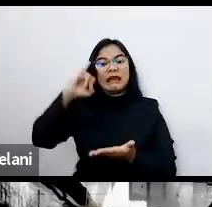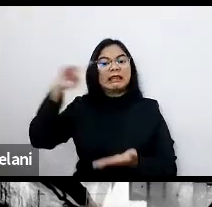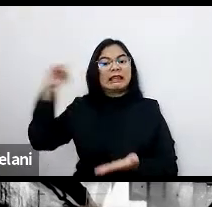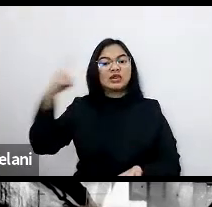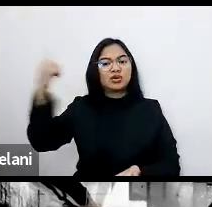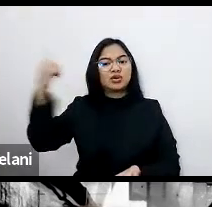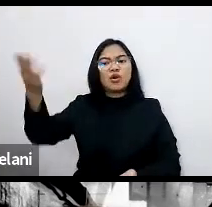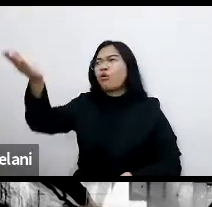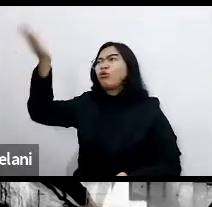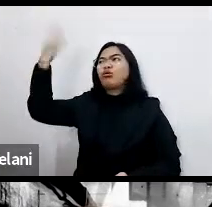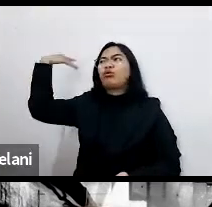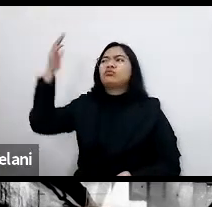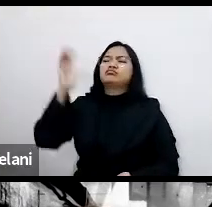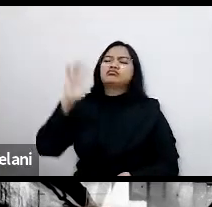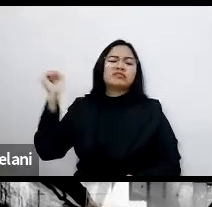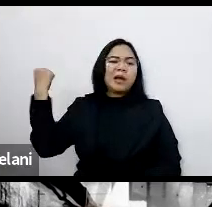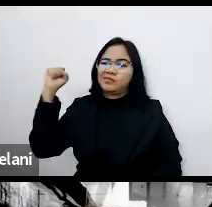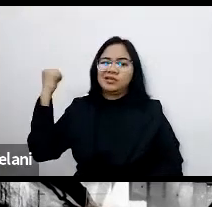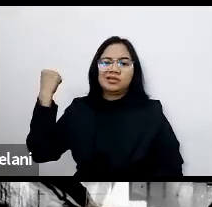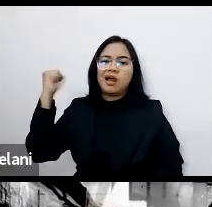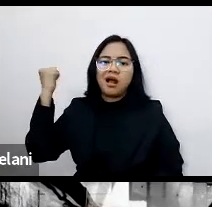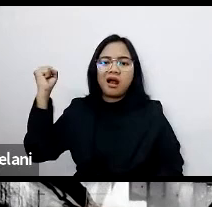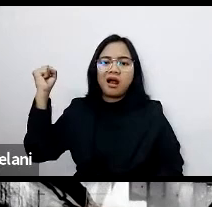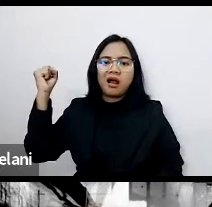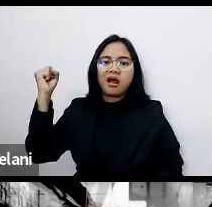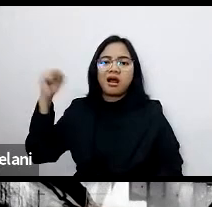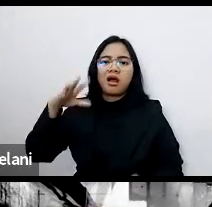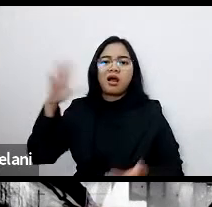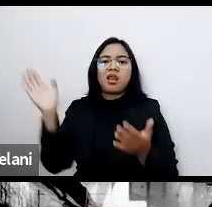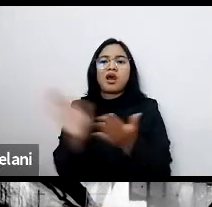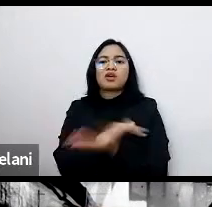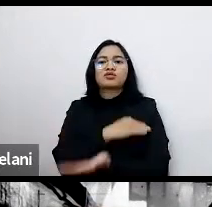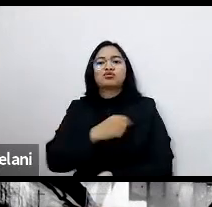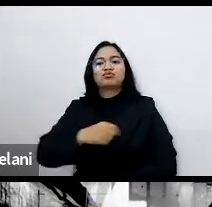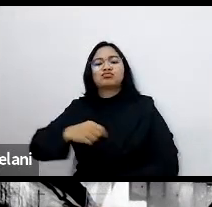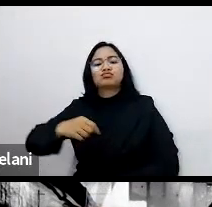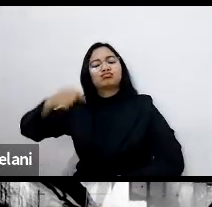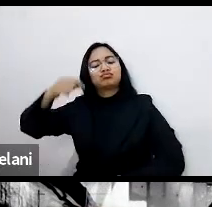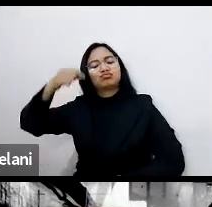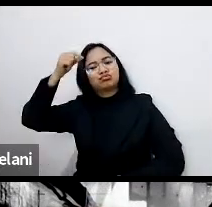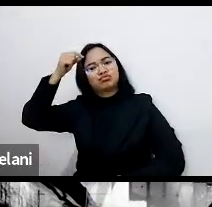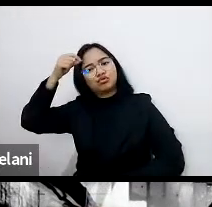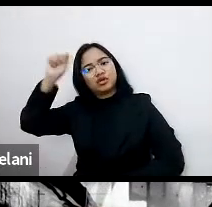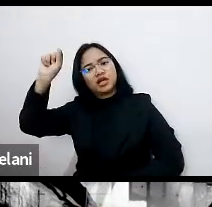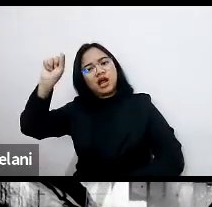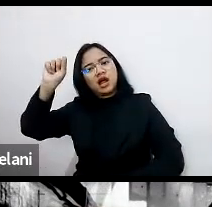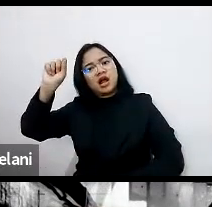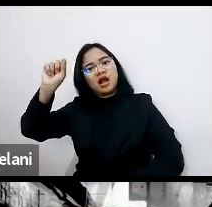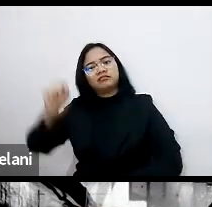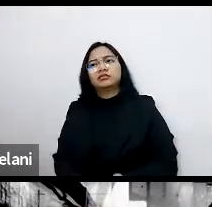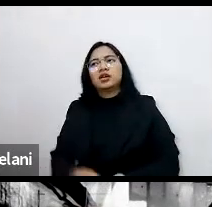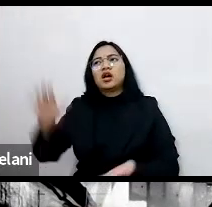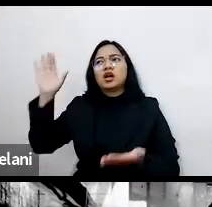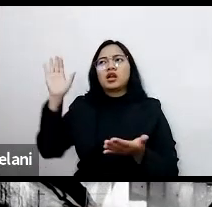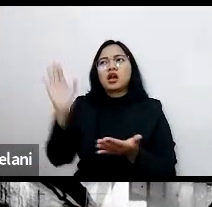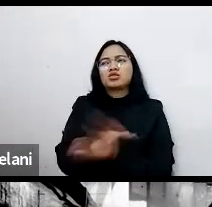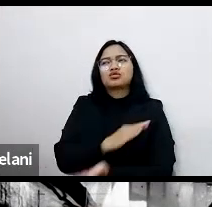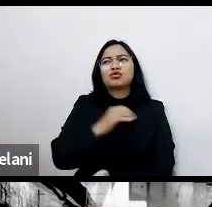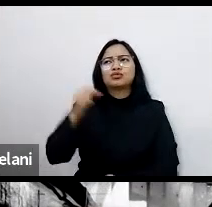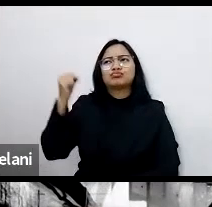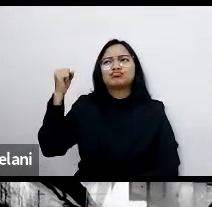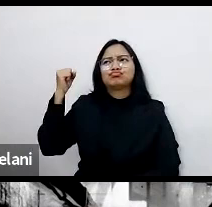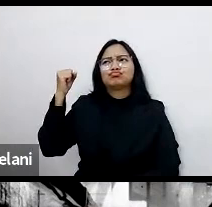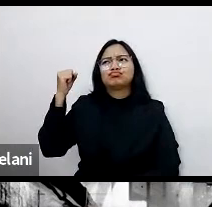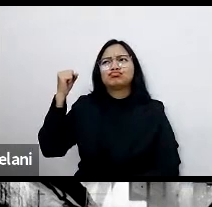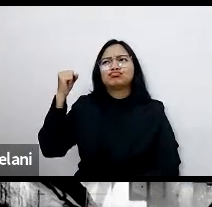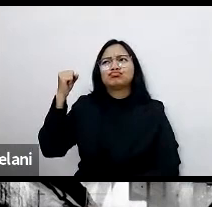saya. Nggak tahu yang generasi sekarang mungkin kayaknya sekolah-sekolah yang mulai pakai bahasa Inggris, oh, bahasa Inggrisnya juga mungkin Indolis